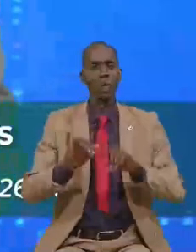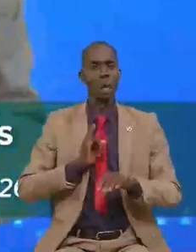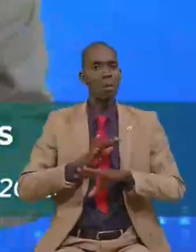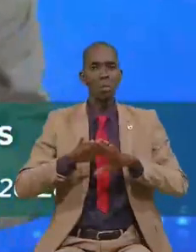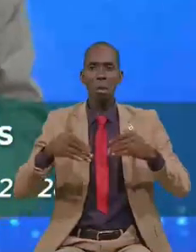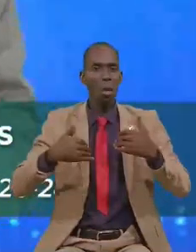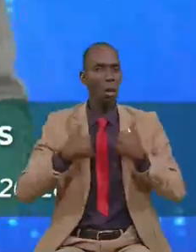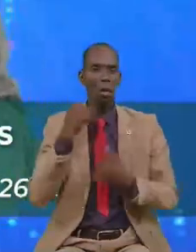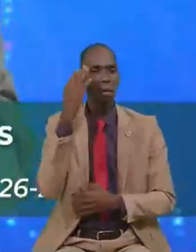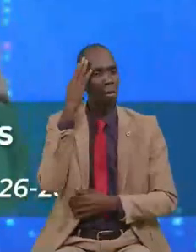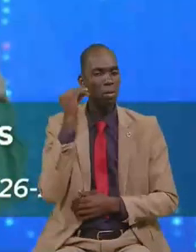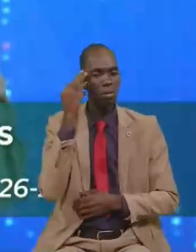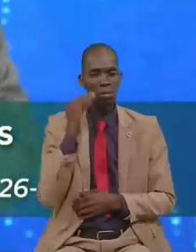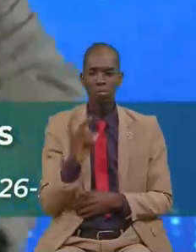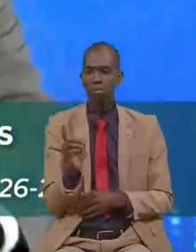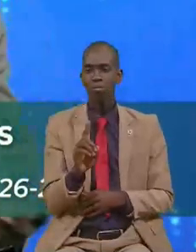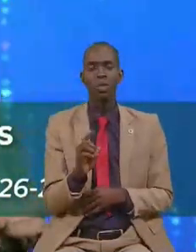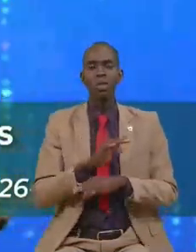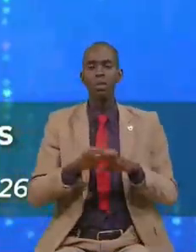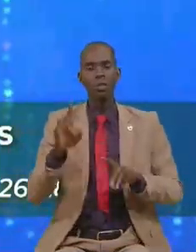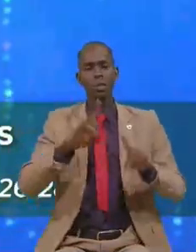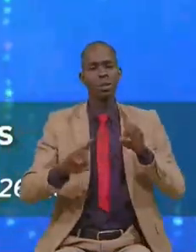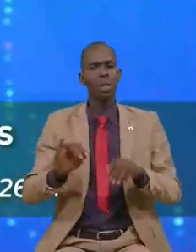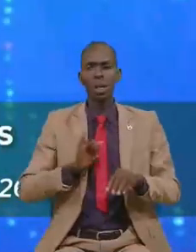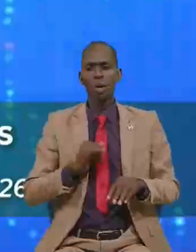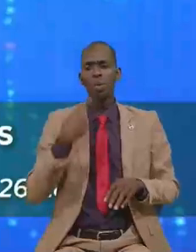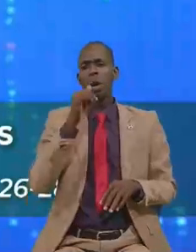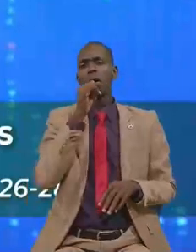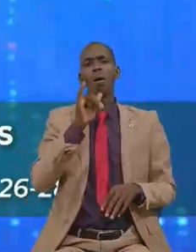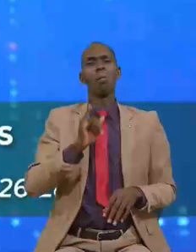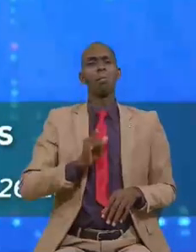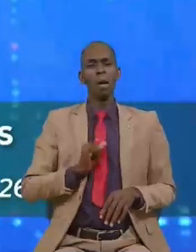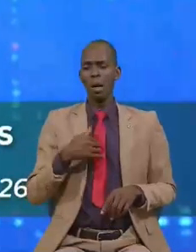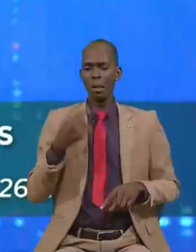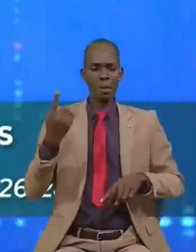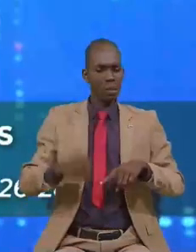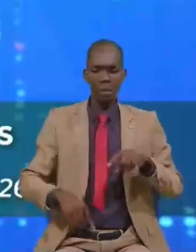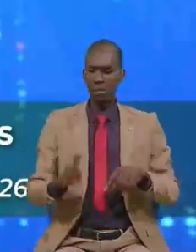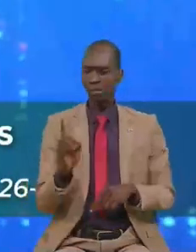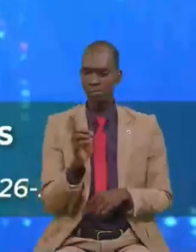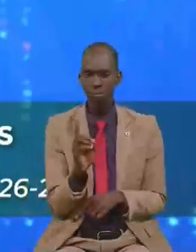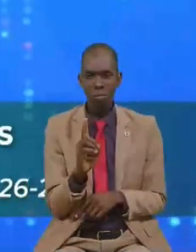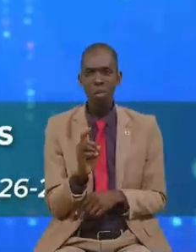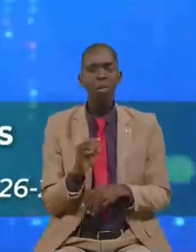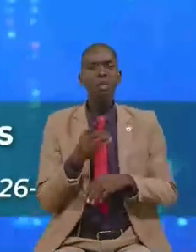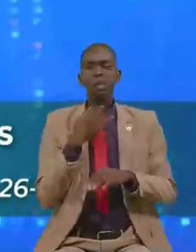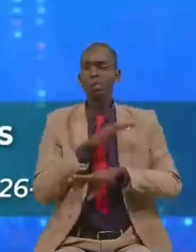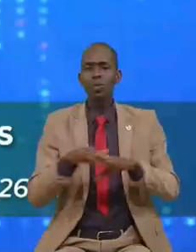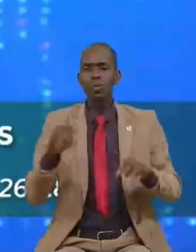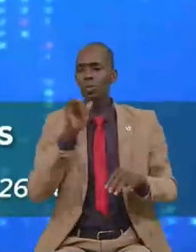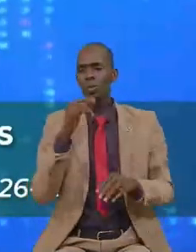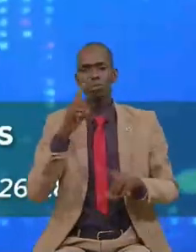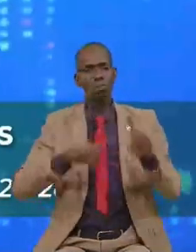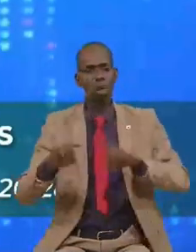qui suis-je? Je ne peux pas le faire. Qui? Ne dis pas, je suis un homme. Je ne suis pas éduqué. Il